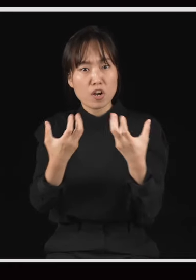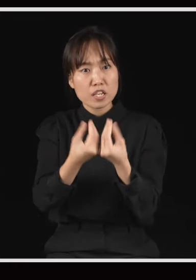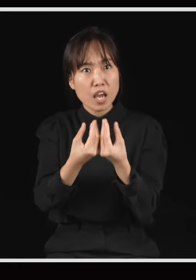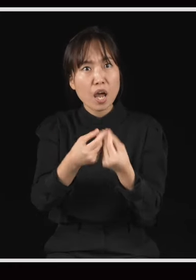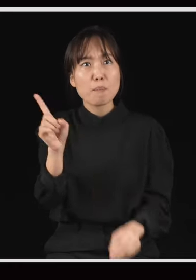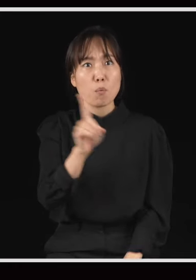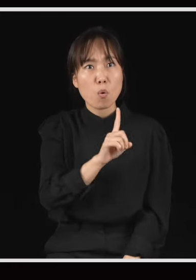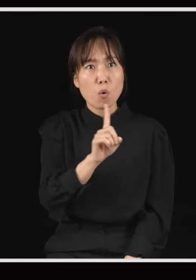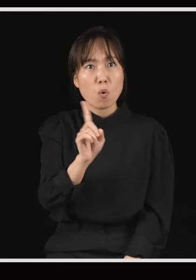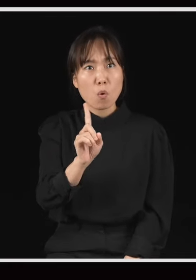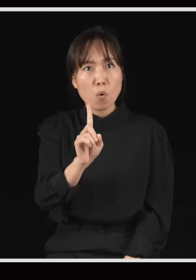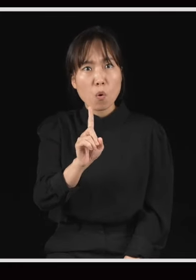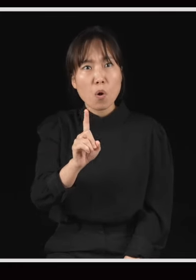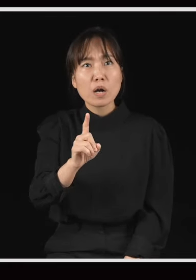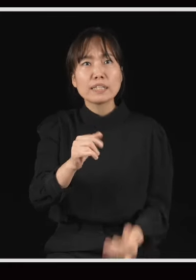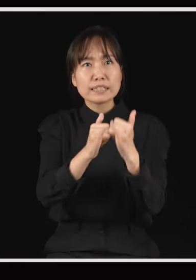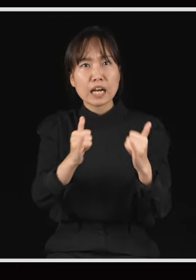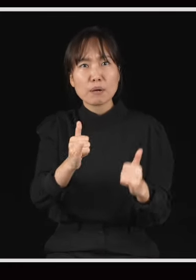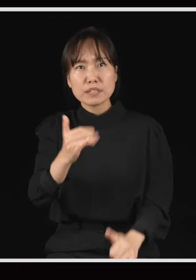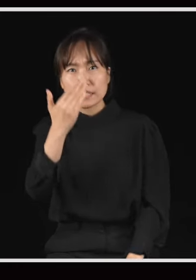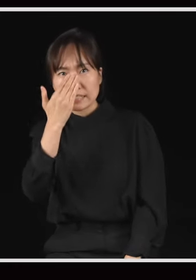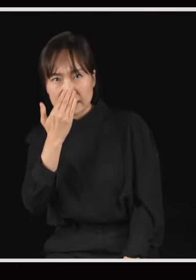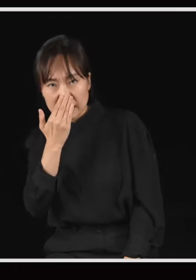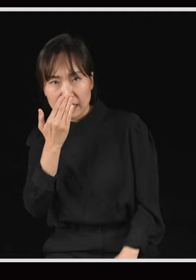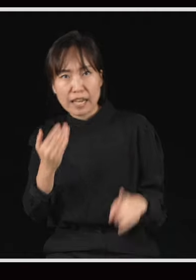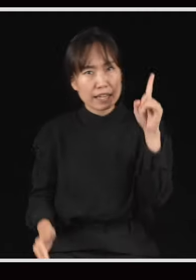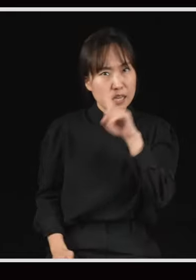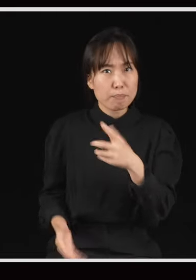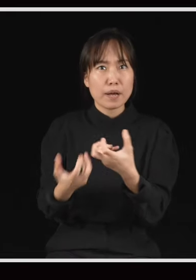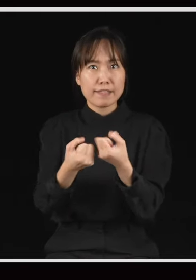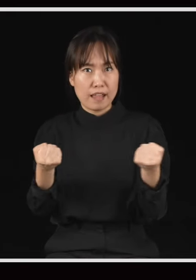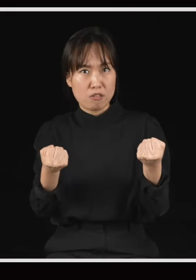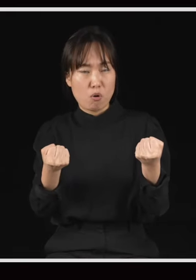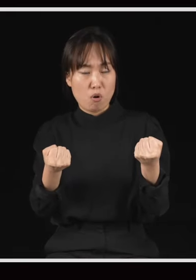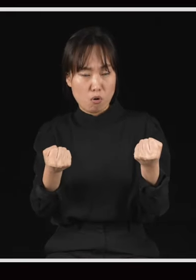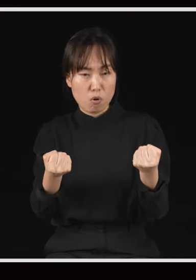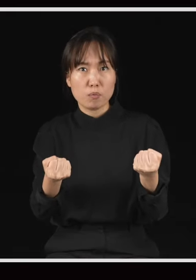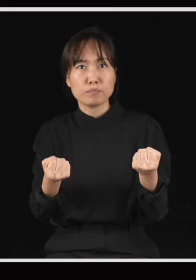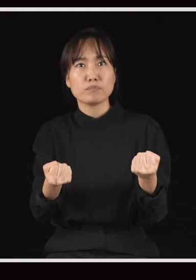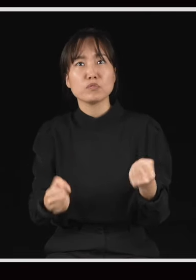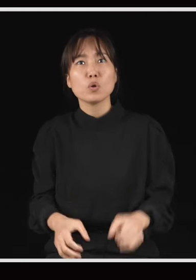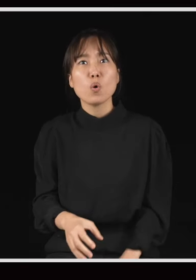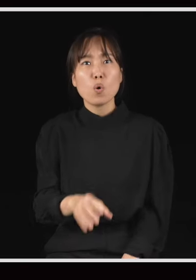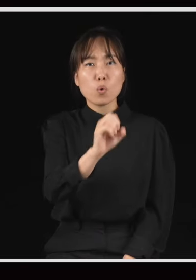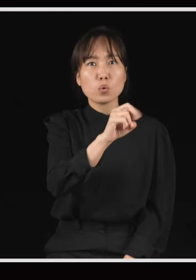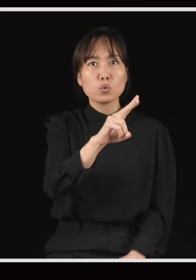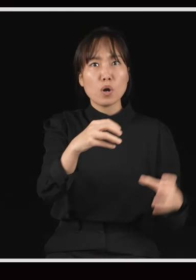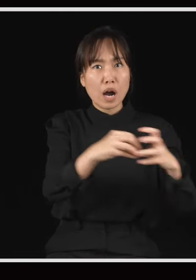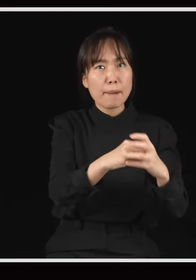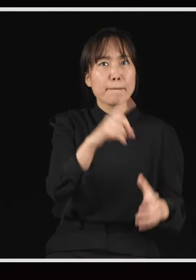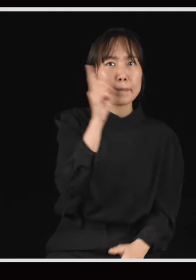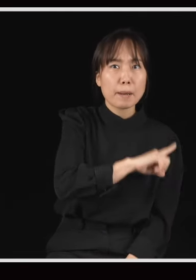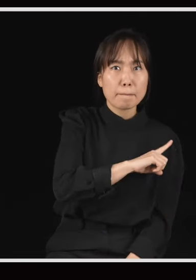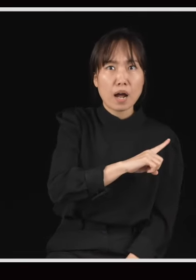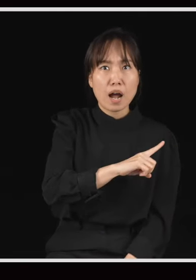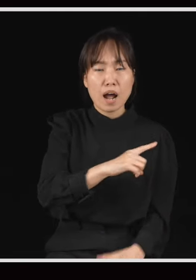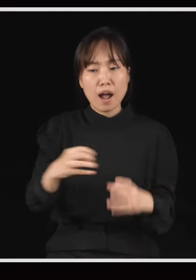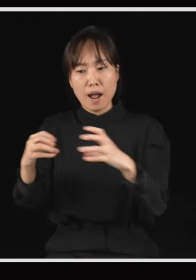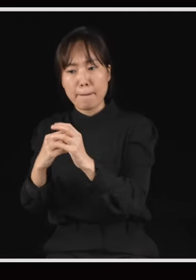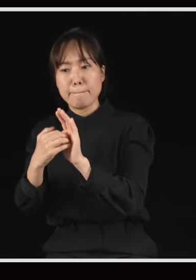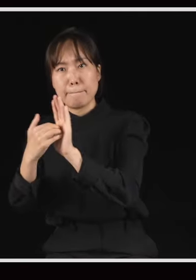사람의 내러티브의 오류예요. 선악관계. 항상 보면 빌런이 있고 히어로가 있고. 그래서 산화